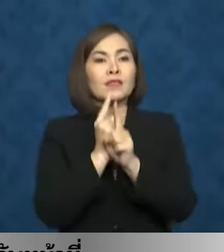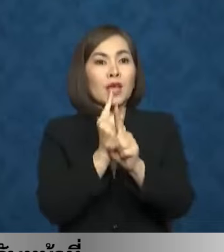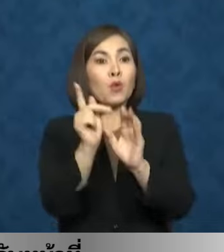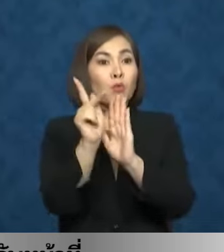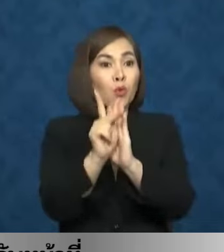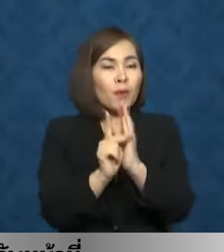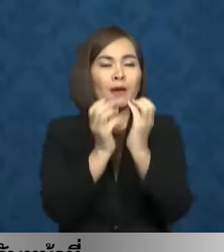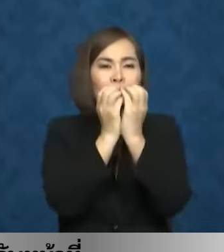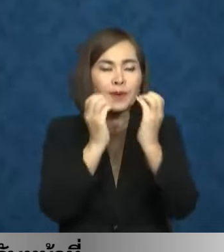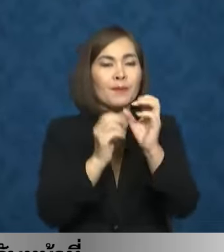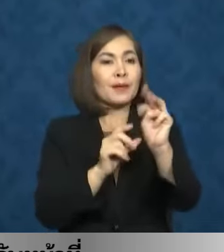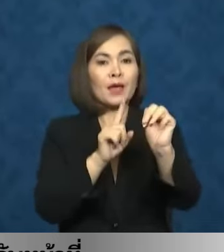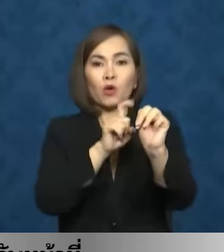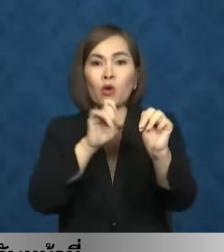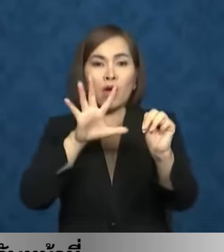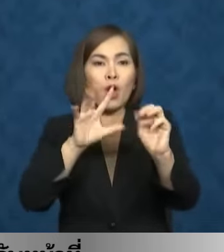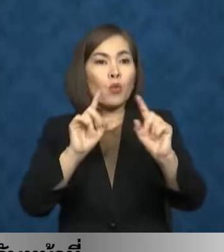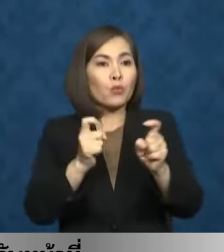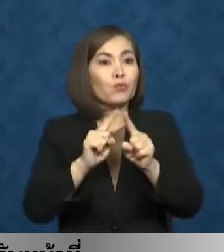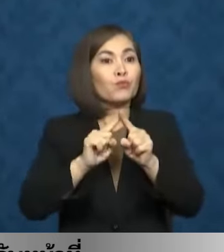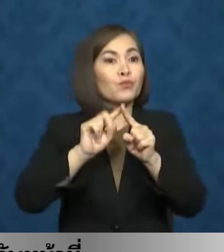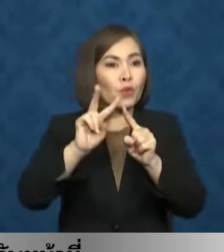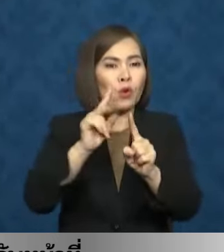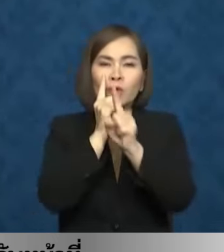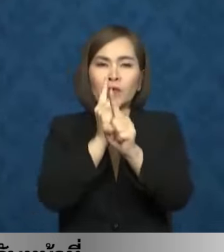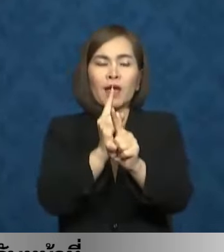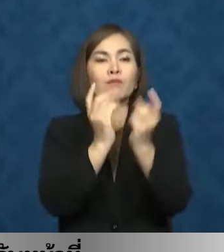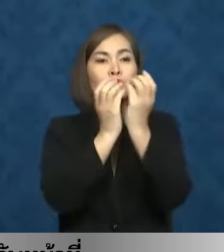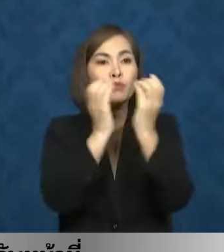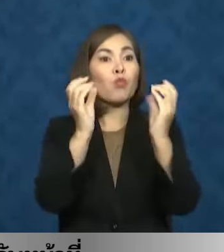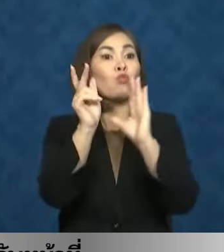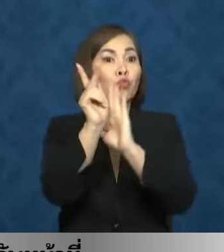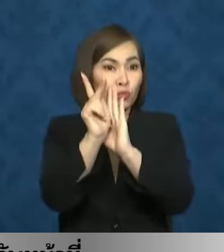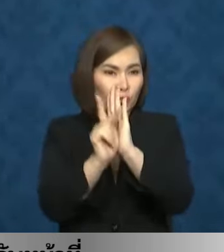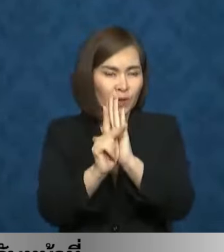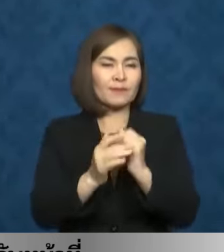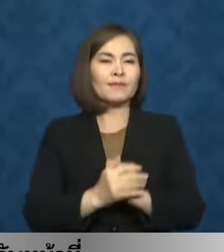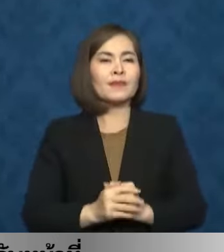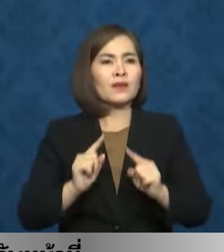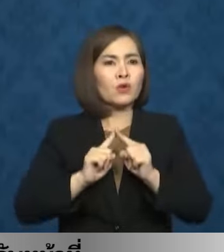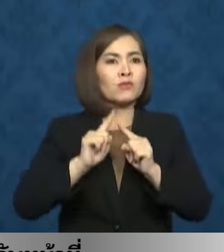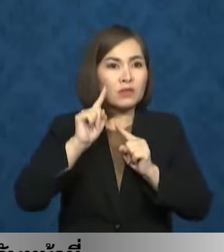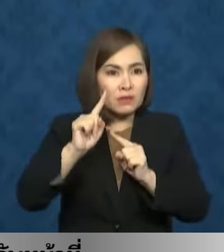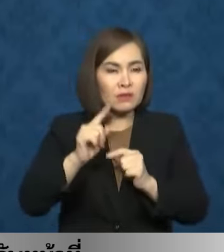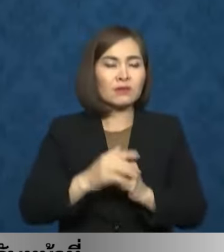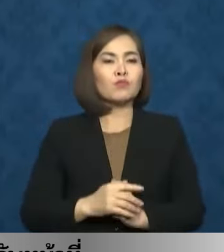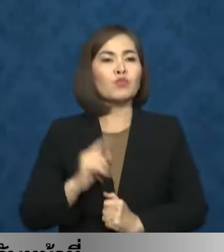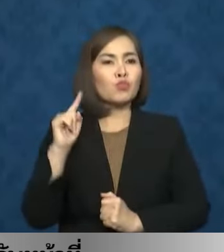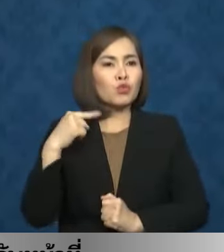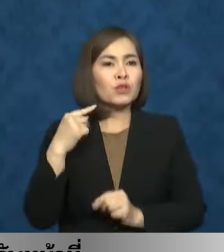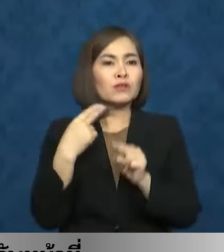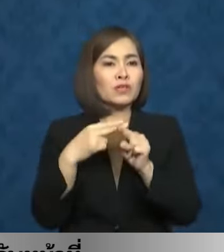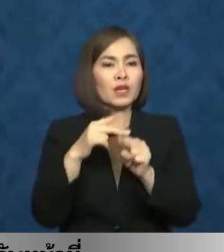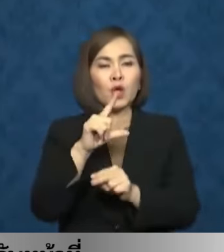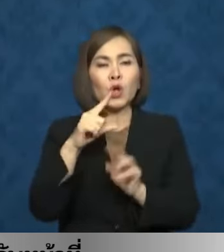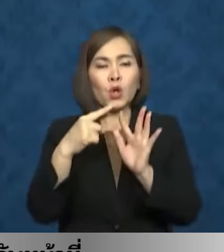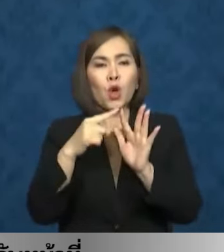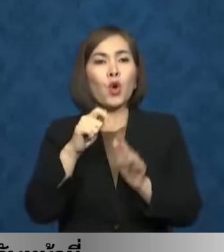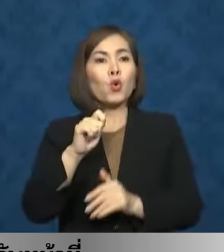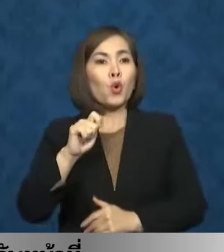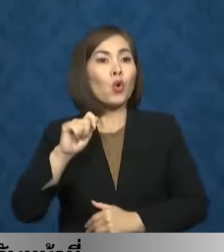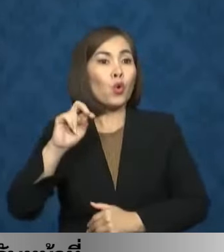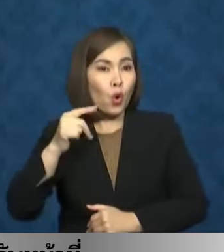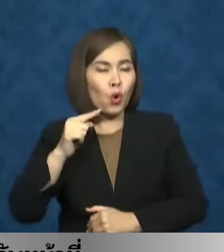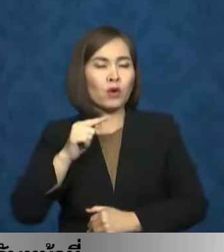รา105วงเล็บ2ของรัฐธรรมนูญคือลำดับที่1นางสาวละอองติยภัยรัตน์ล